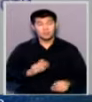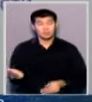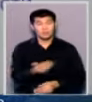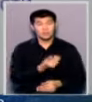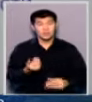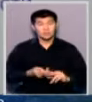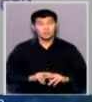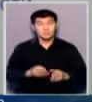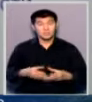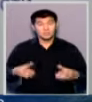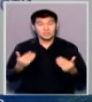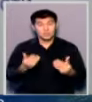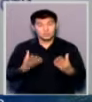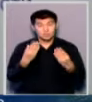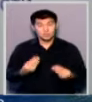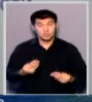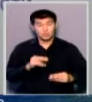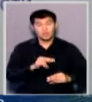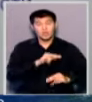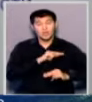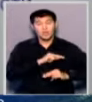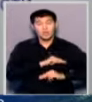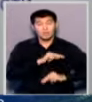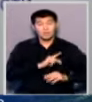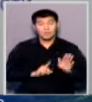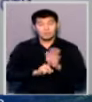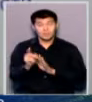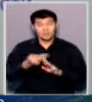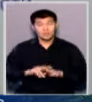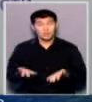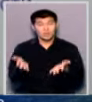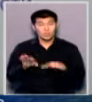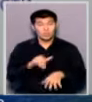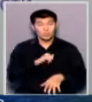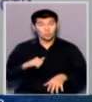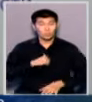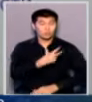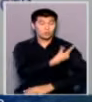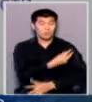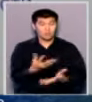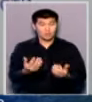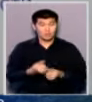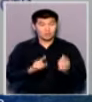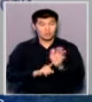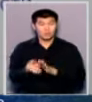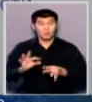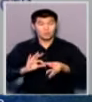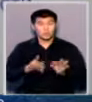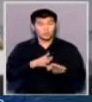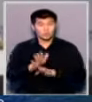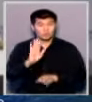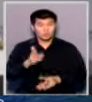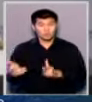педагог қызметкерлер қазіргі таңда еңбек демалысынан шығып, қалғандары өздерінің екпелерін алып толықтай дайындалып